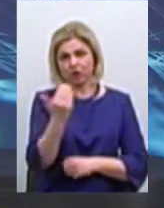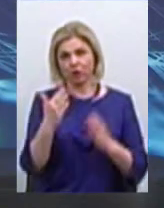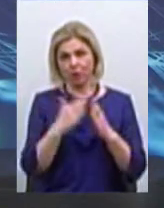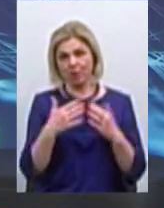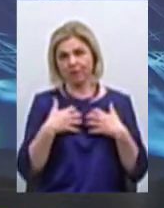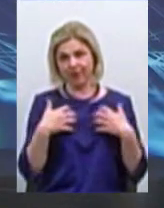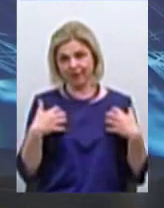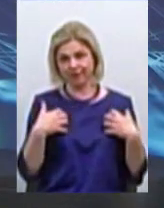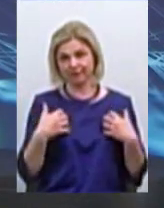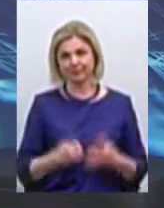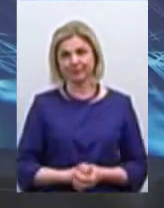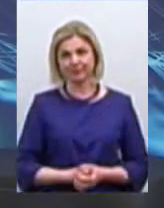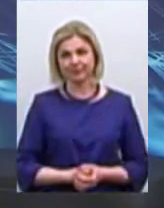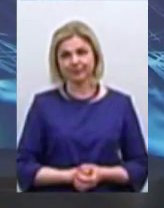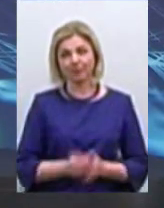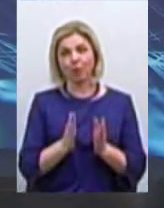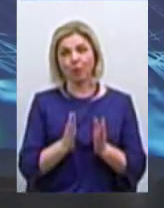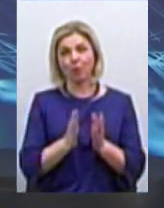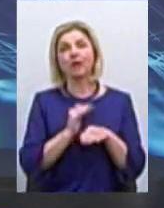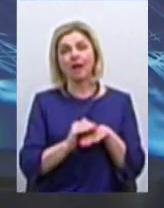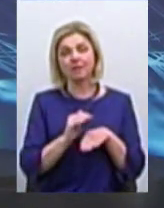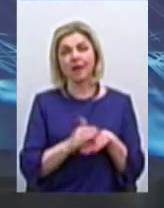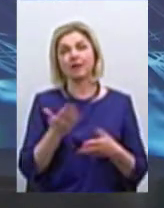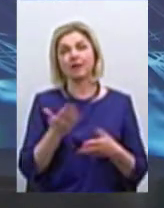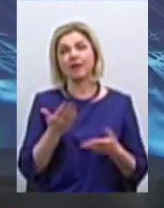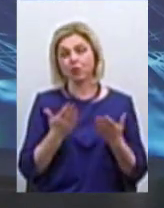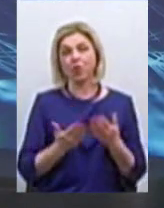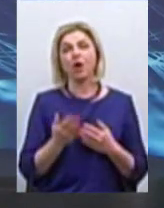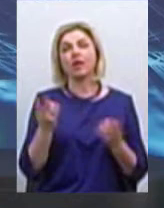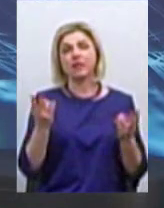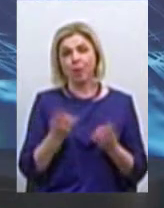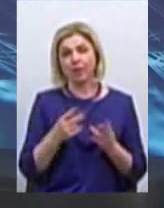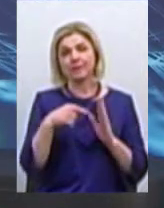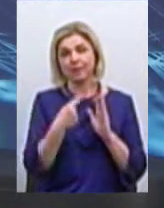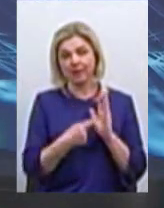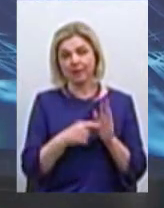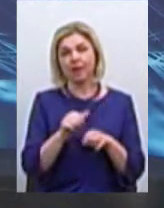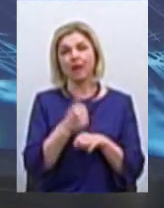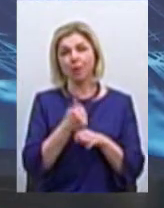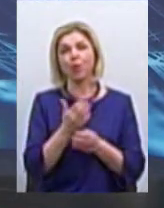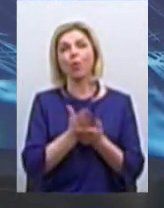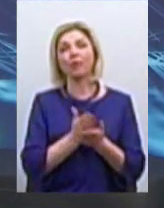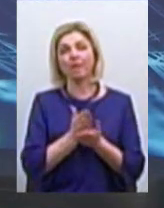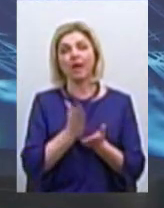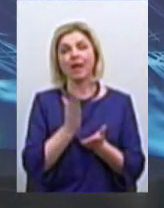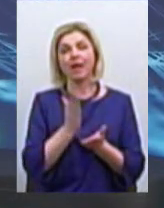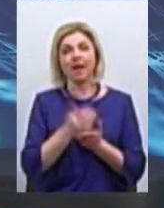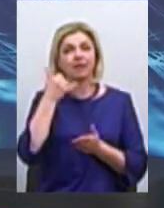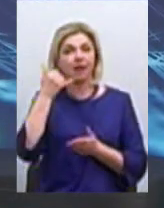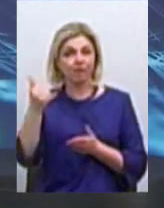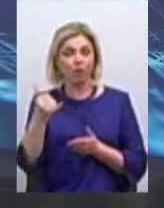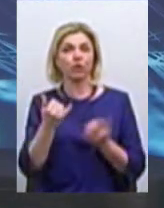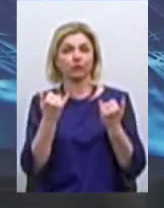домашніх тварин. Будь ласка, якщо необхідні запитання, в головному управлінні є гаряча лінія,